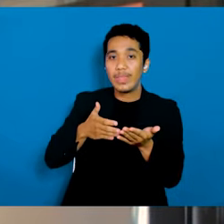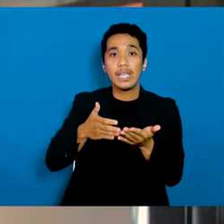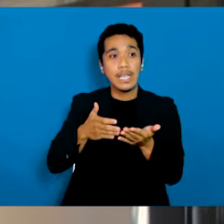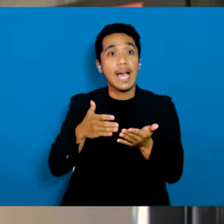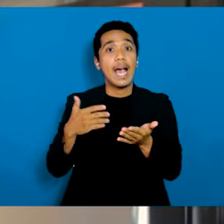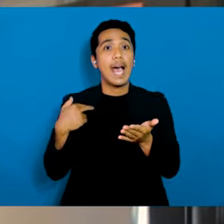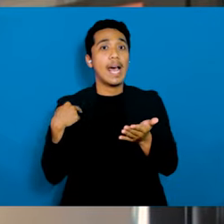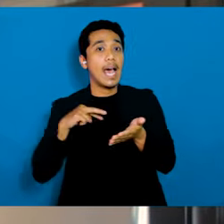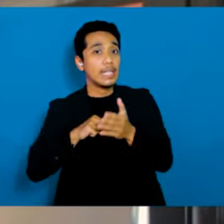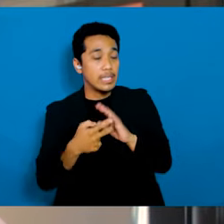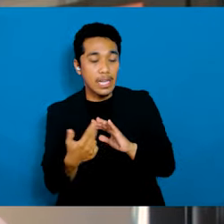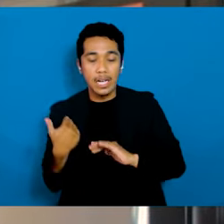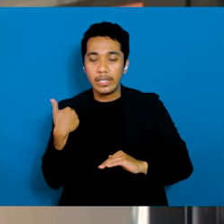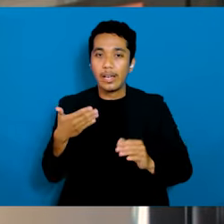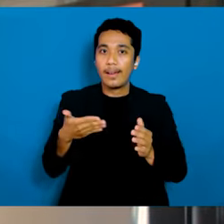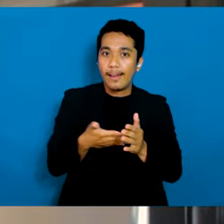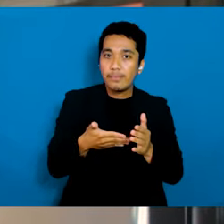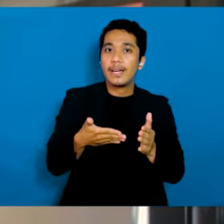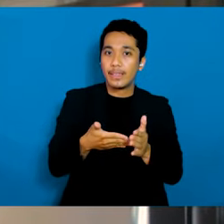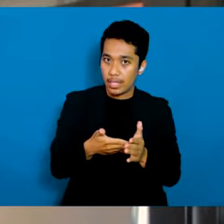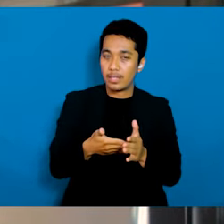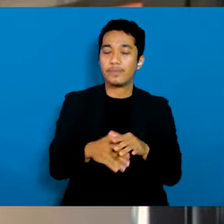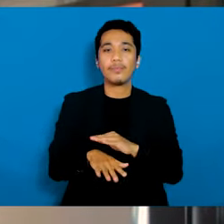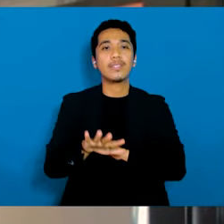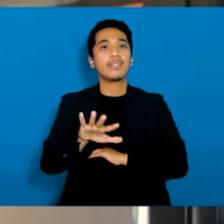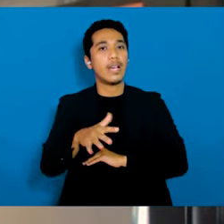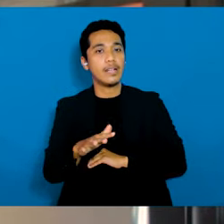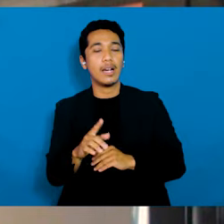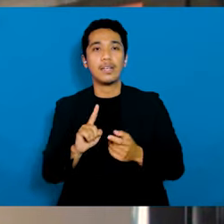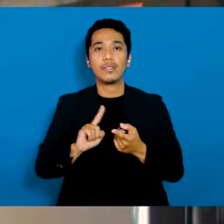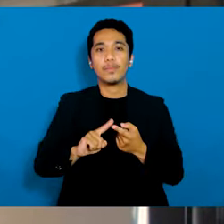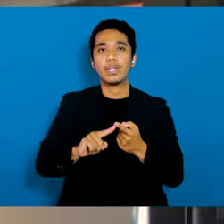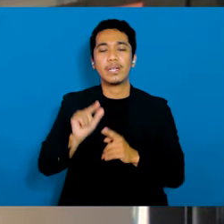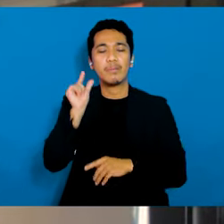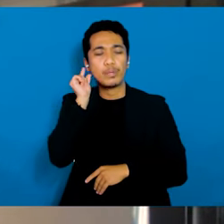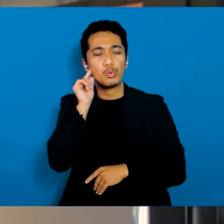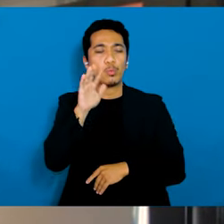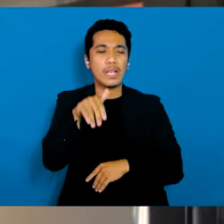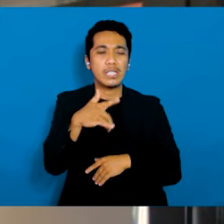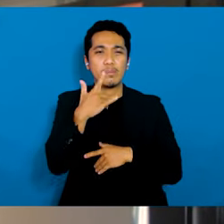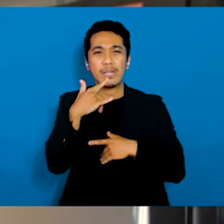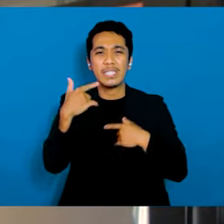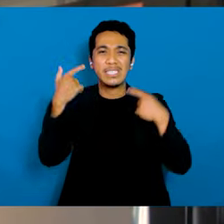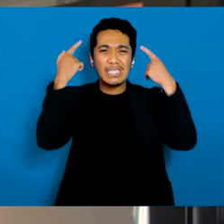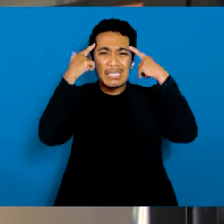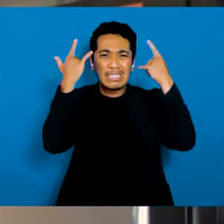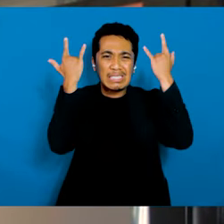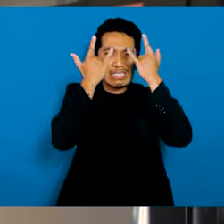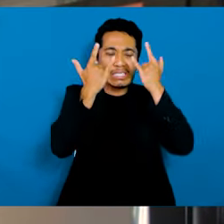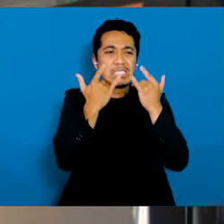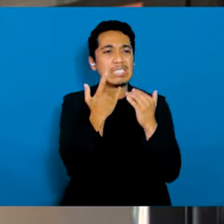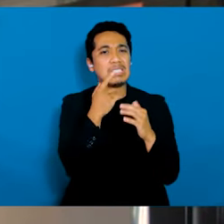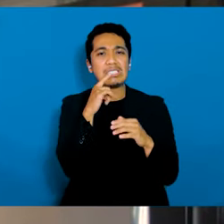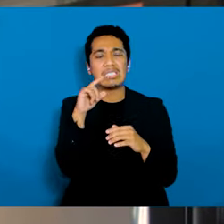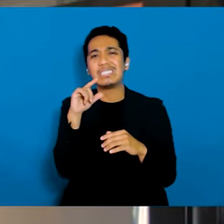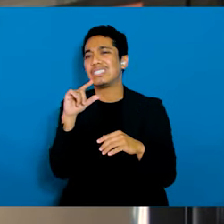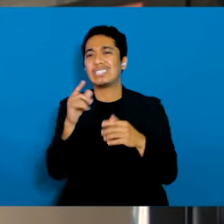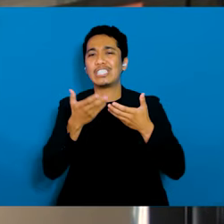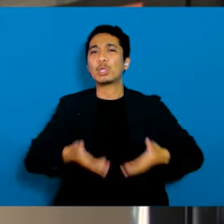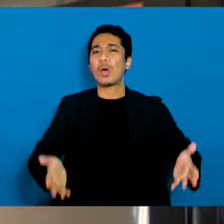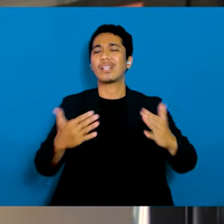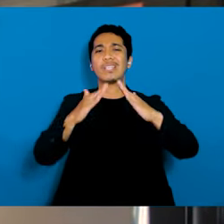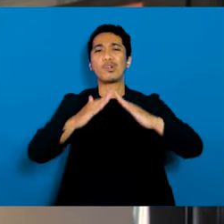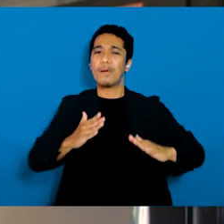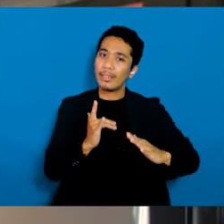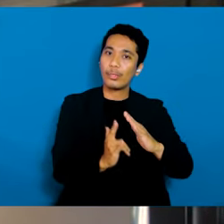dipahami bahwa ini punya hambatan di situ kayak begitu. Nah, kadang-kadang kawan-kawan perempuan masih terjebak pada situasi